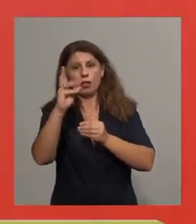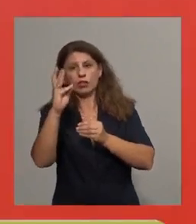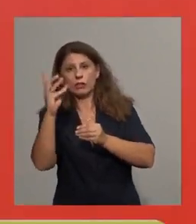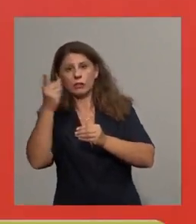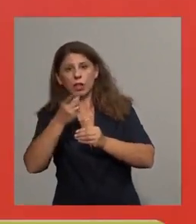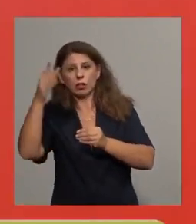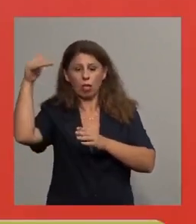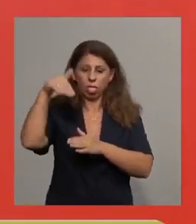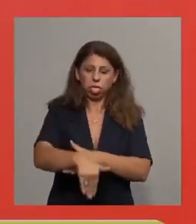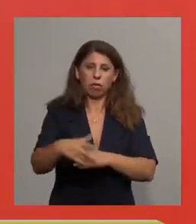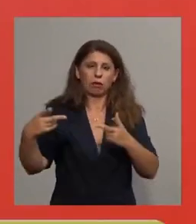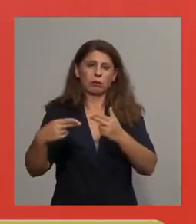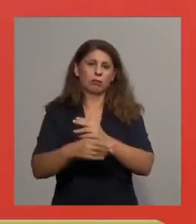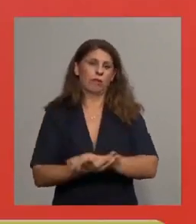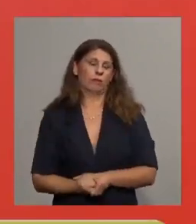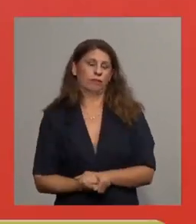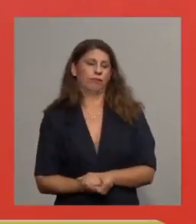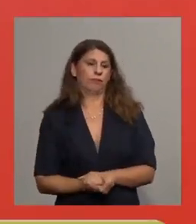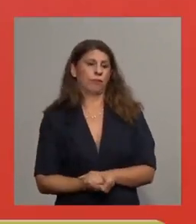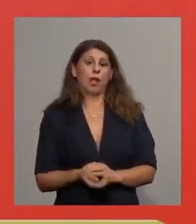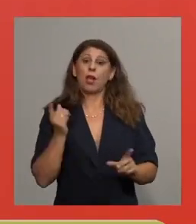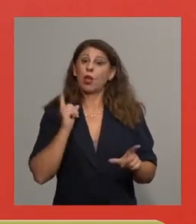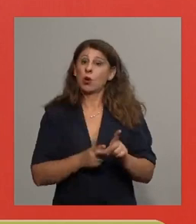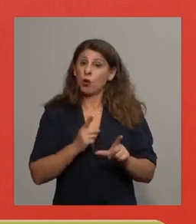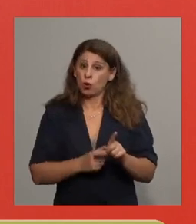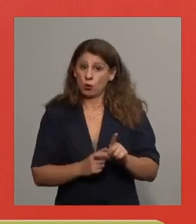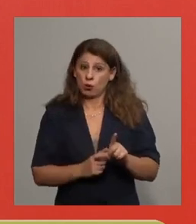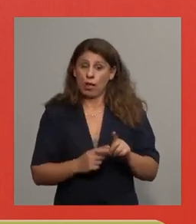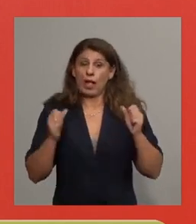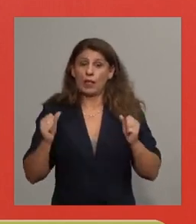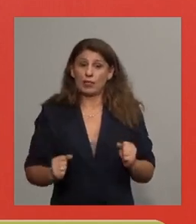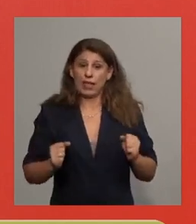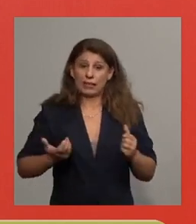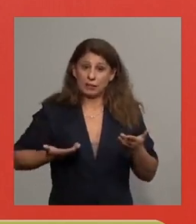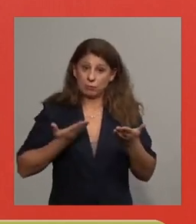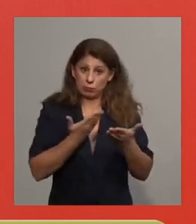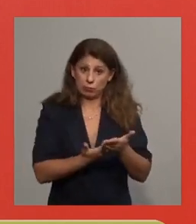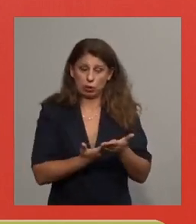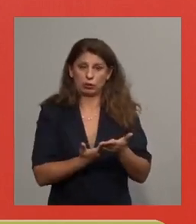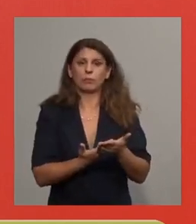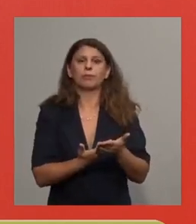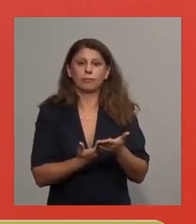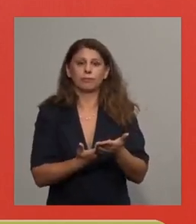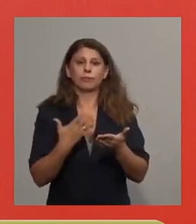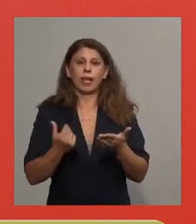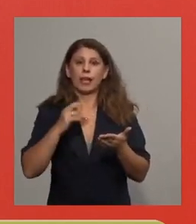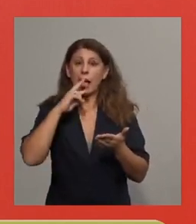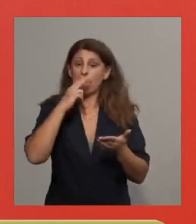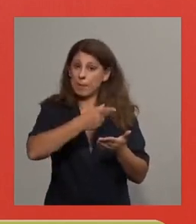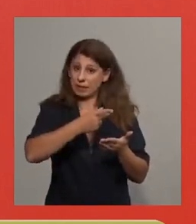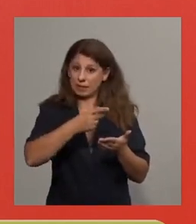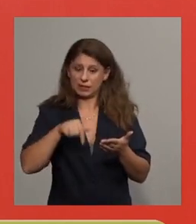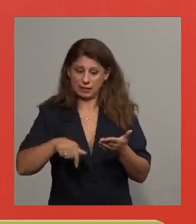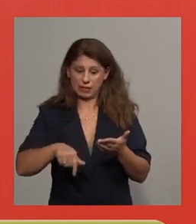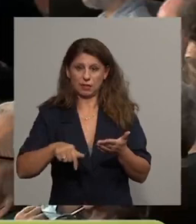20 με 30%. Το ΚΚΕ με τις θέσεις και τις προτάσεις του δίνει απαντήσεις